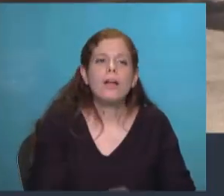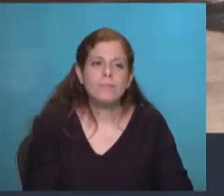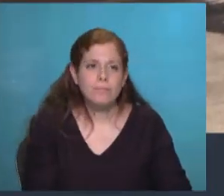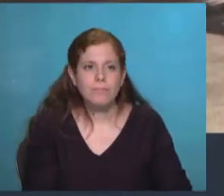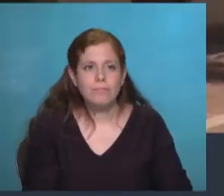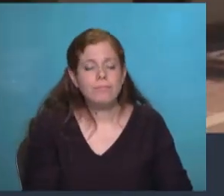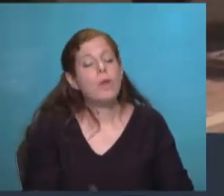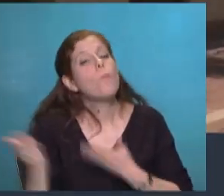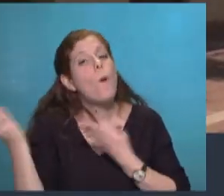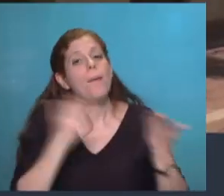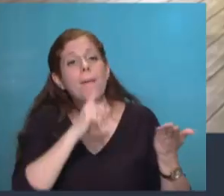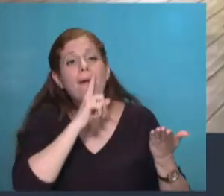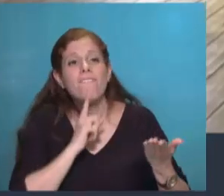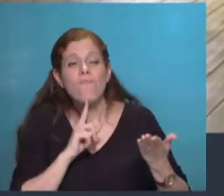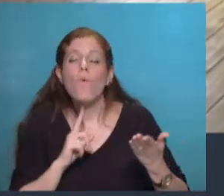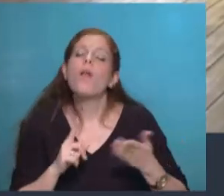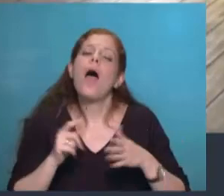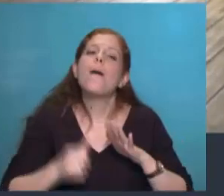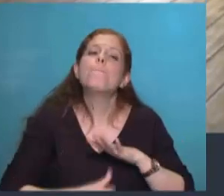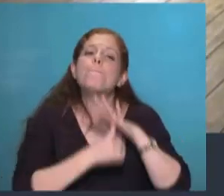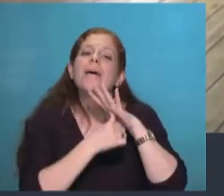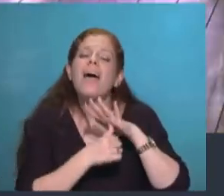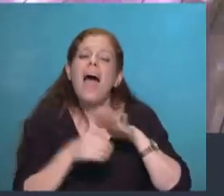ברוכים הבאים לאפולה, בירת העמק, שנוסדה כבר